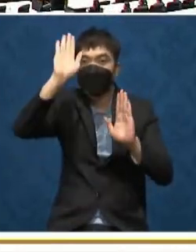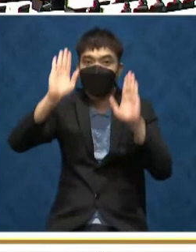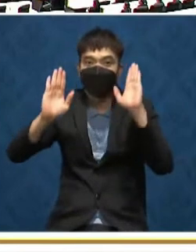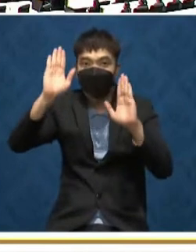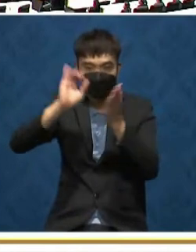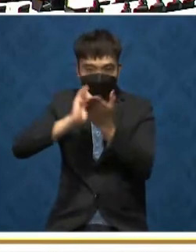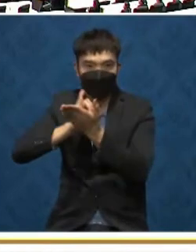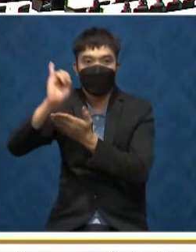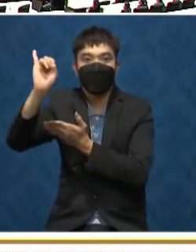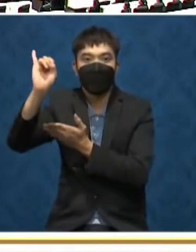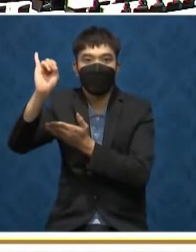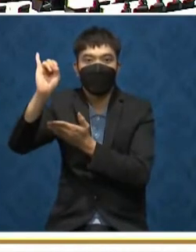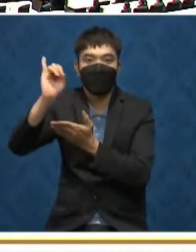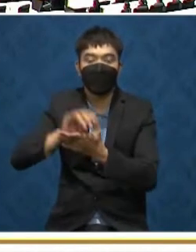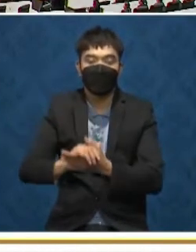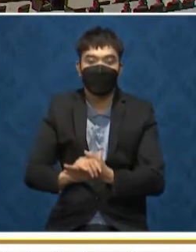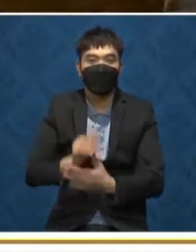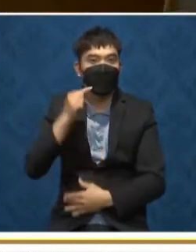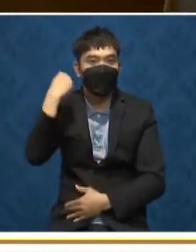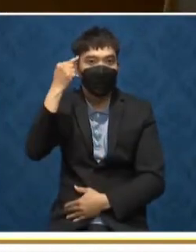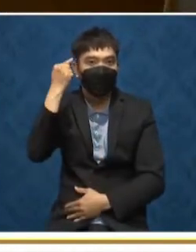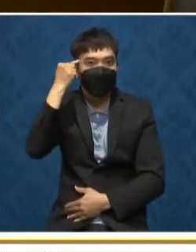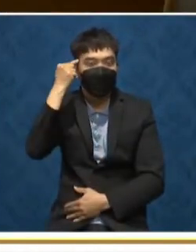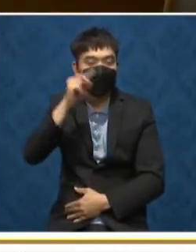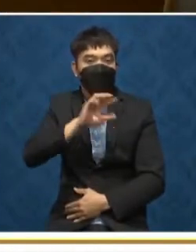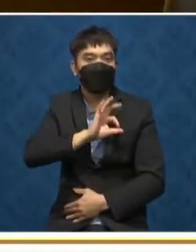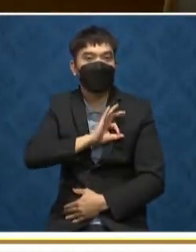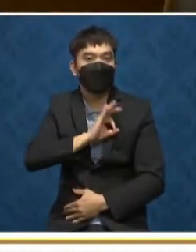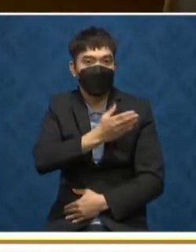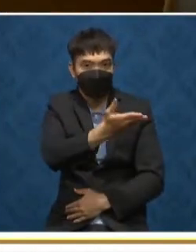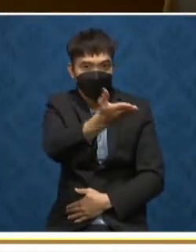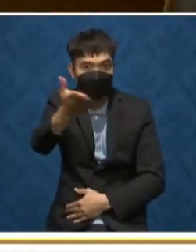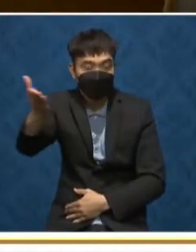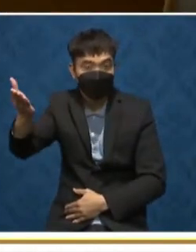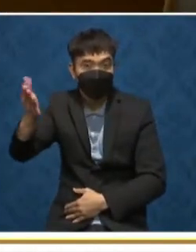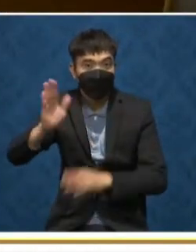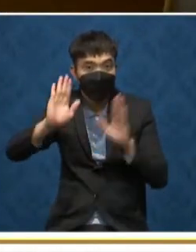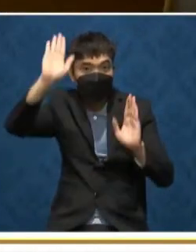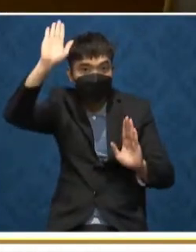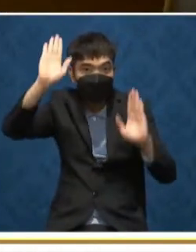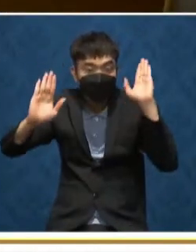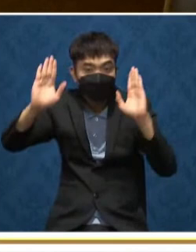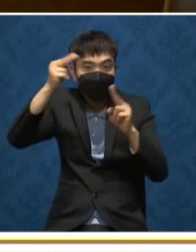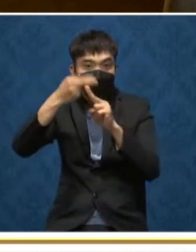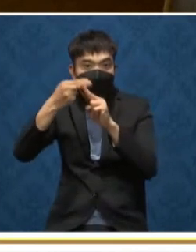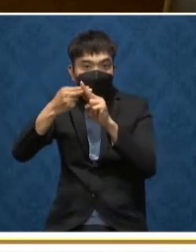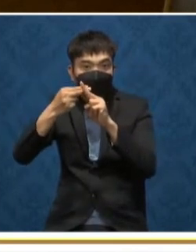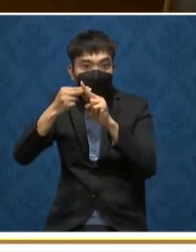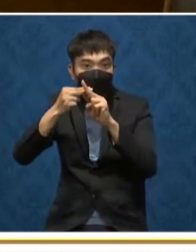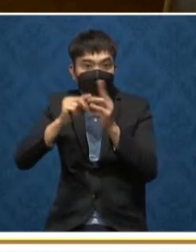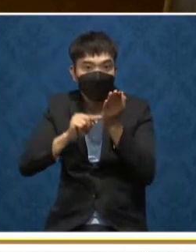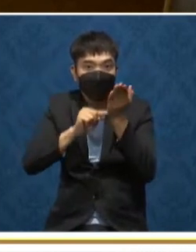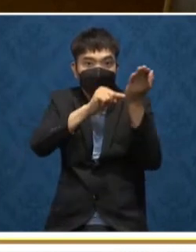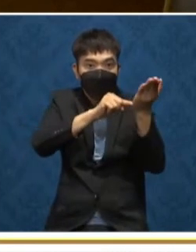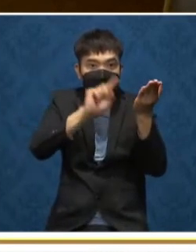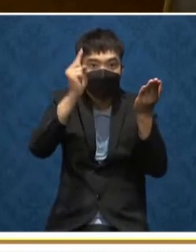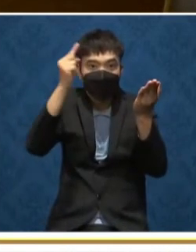มีท่านสมาชิกท่านอื่นจะเสนอชื่ออื่นอีกมีไหมครับ